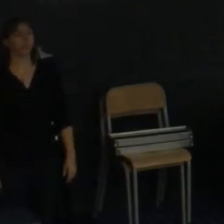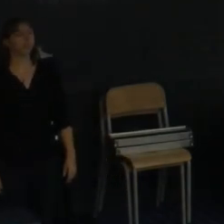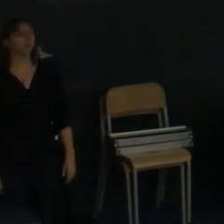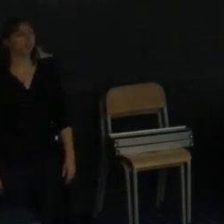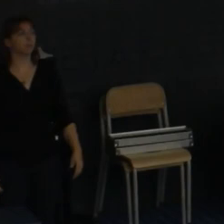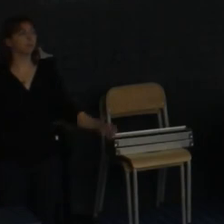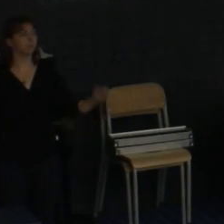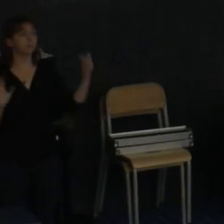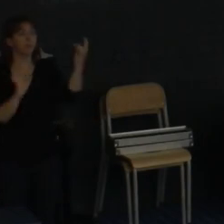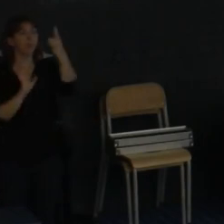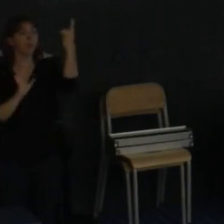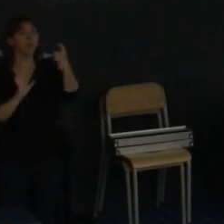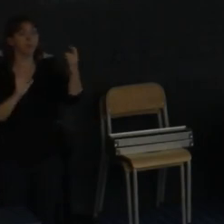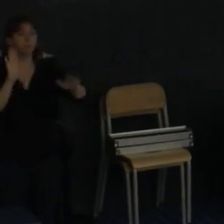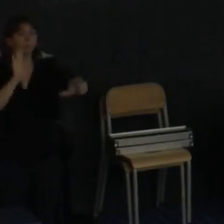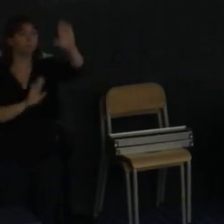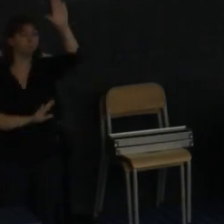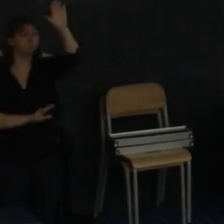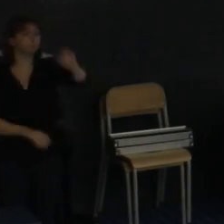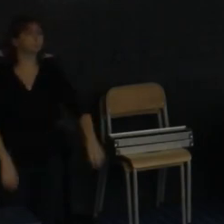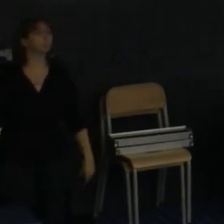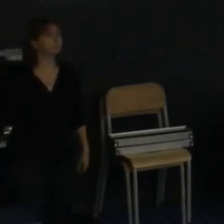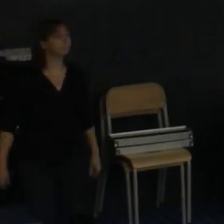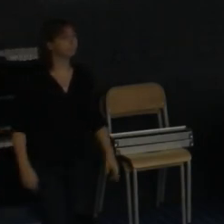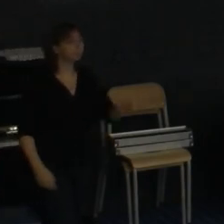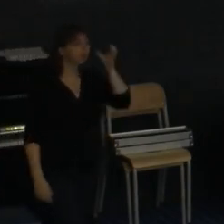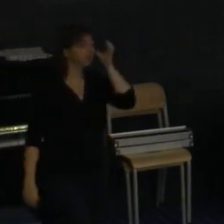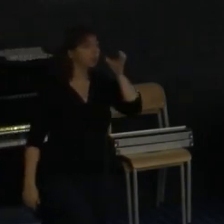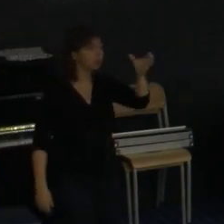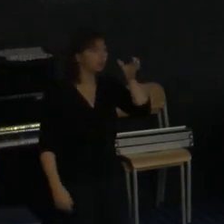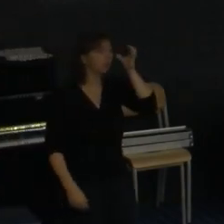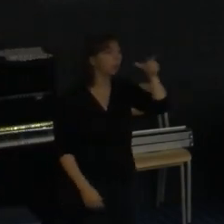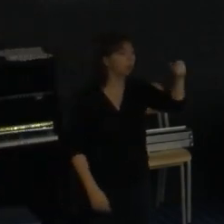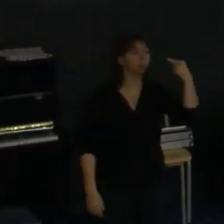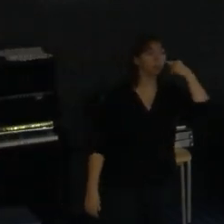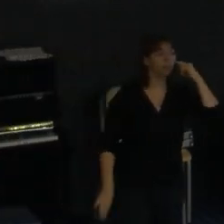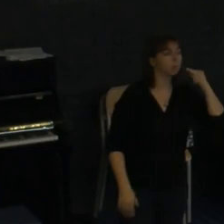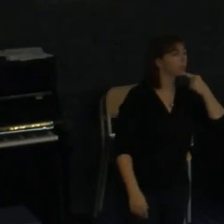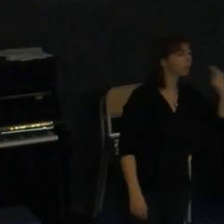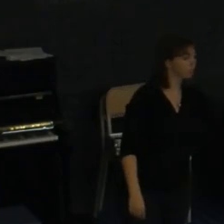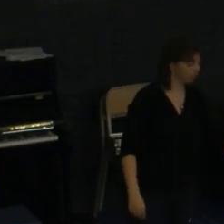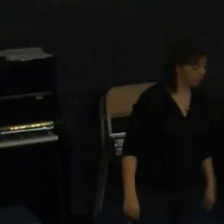Qui a une question? Je t'écoute et je répète après.